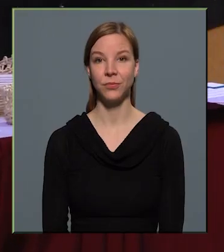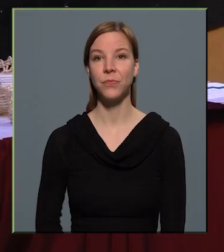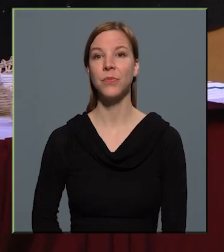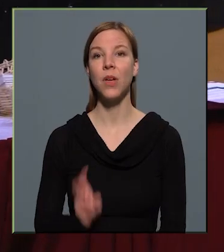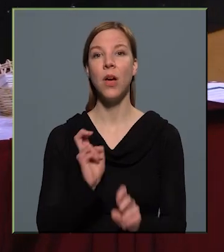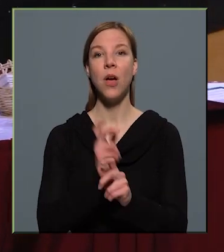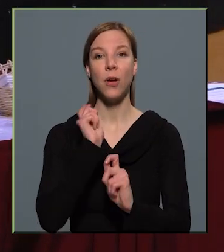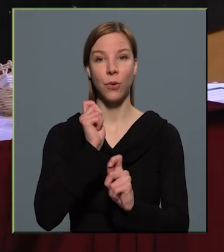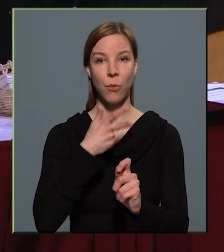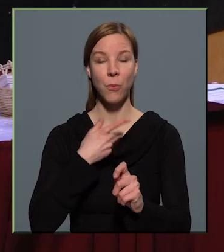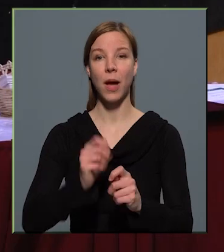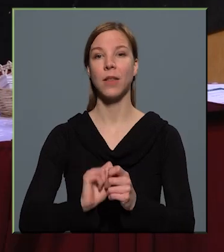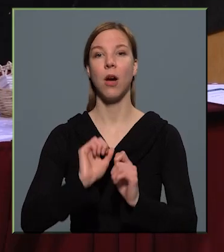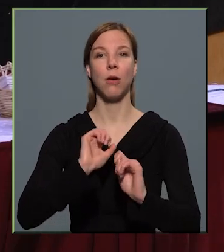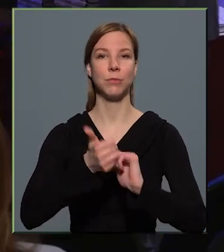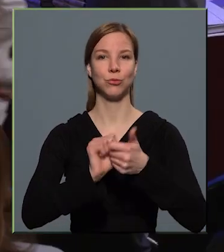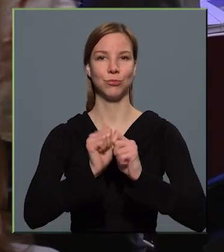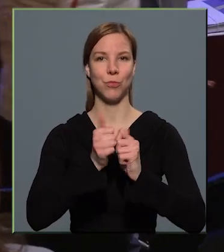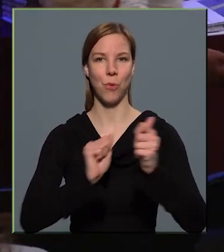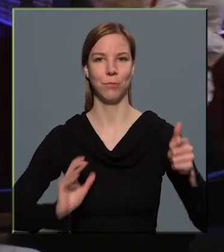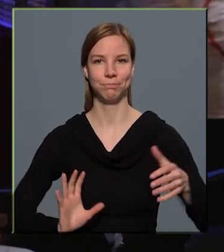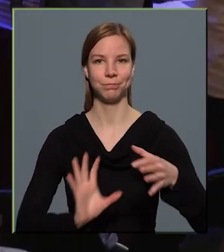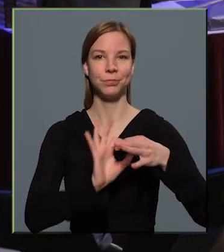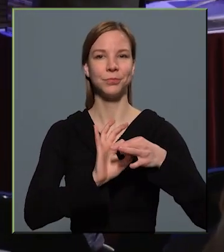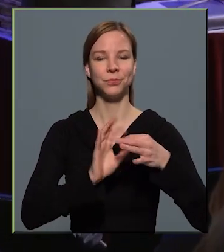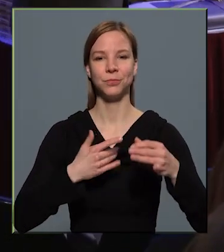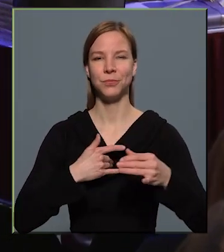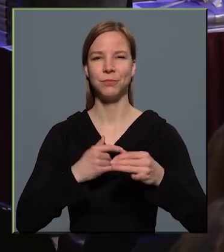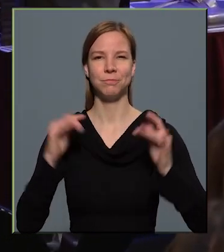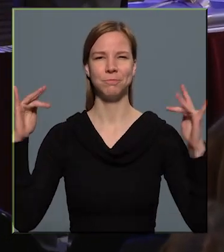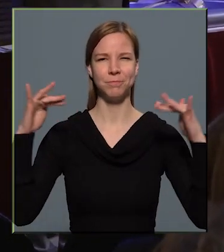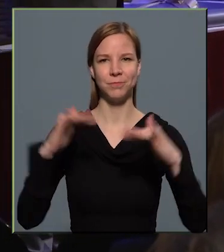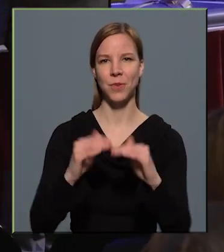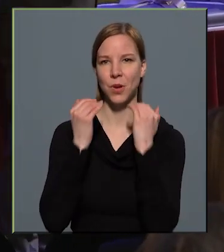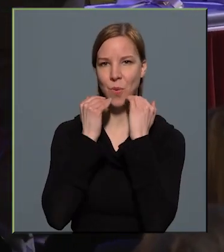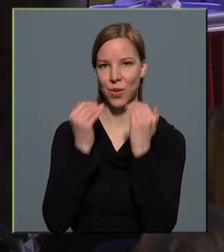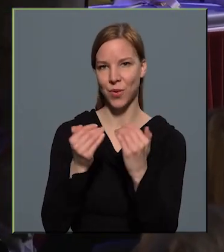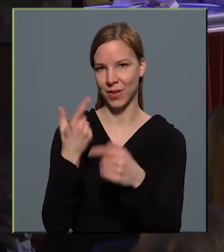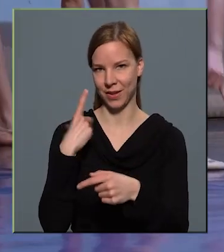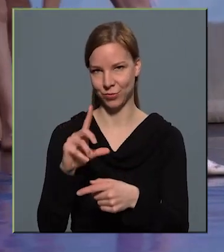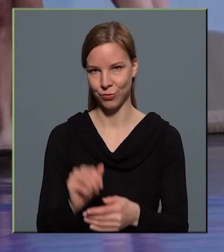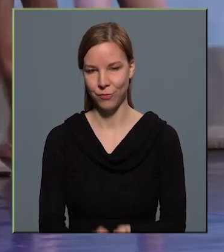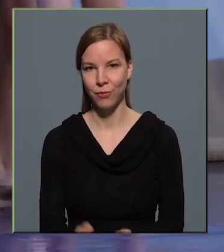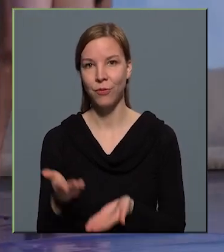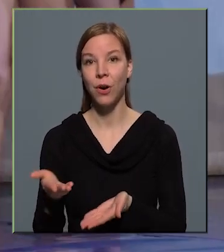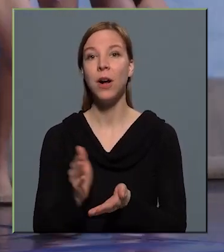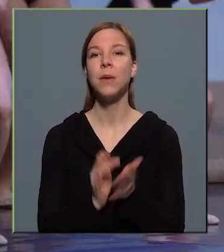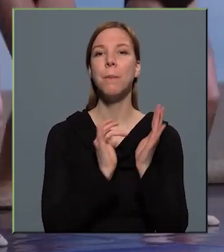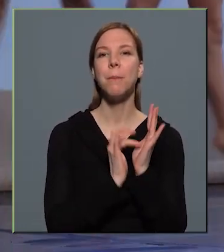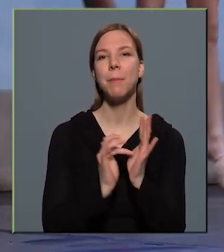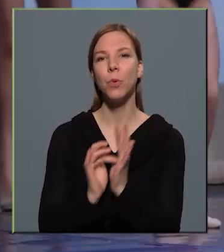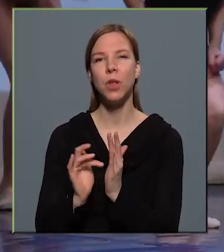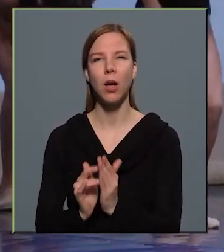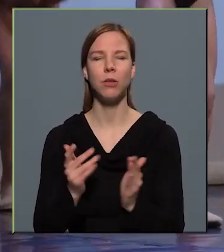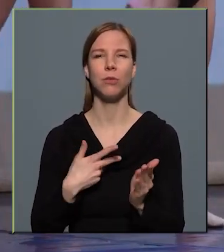A kőbányához sportszálakon kötődő emberek sokaságát köszöntötte az önkormányzat képviselőtestülete, bemutatókkal,